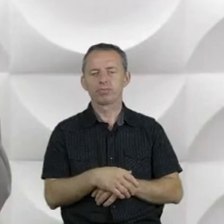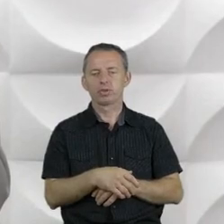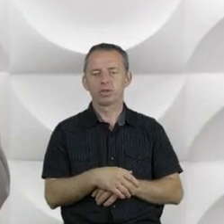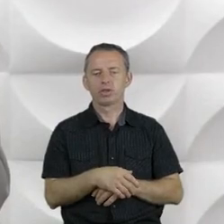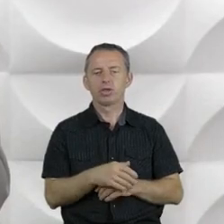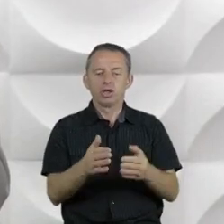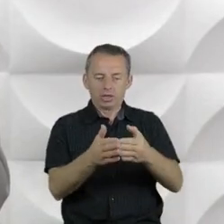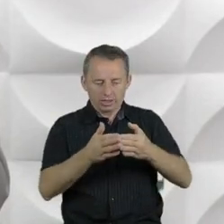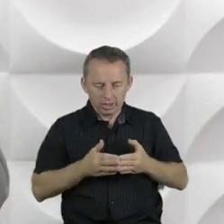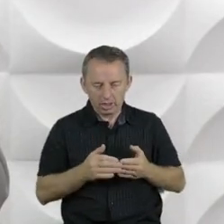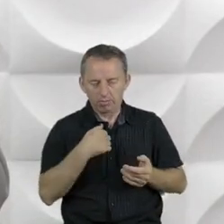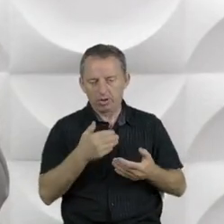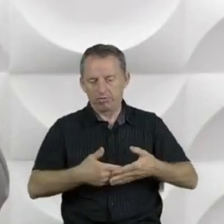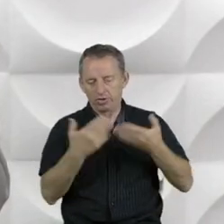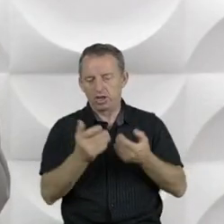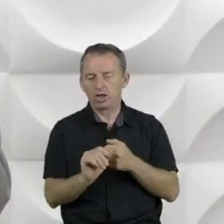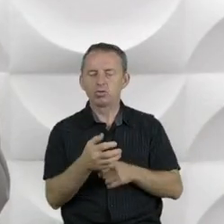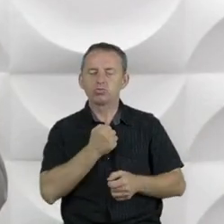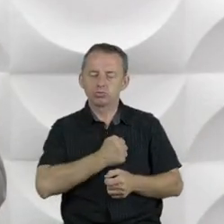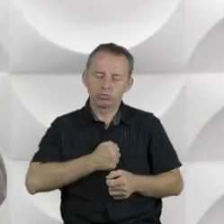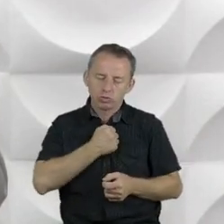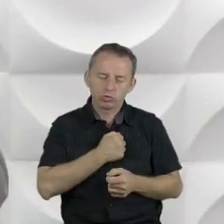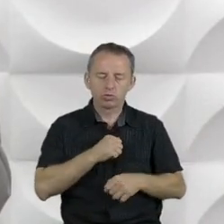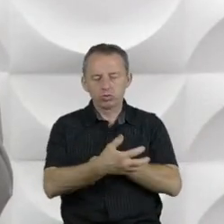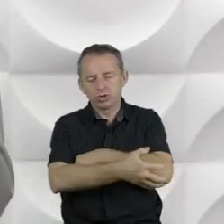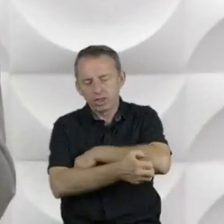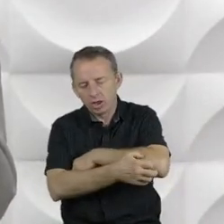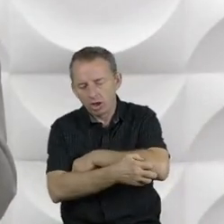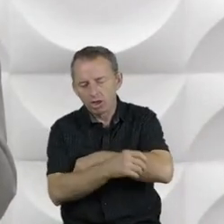Skryje mnie bowiem w dniu niedoli w swoim przybytku.